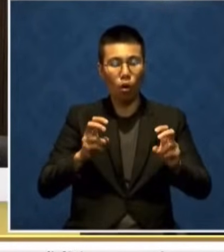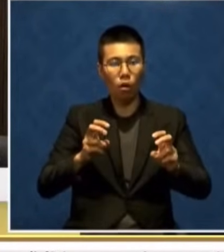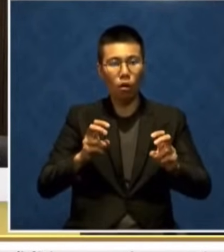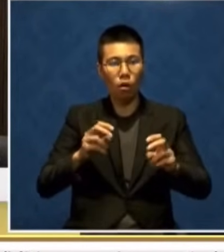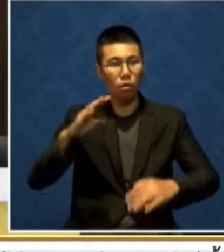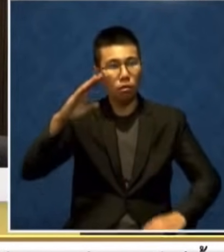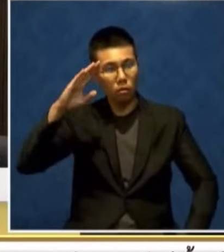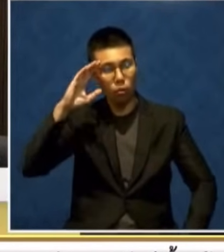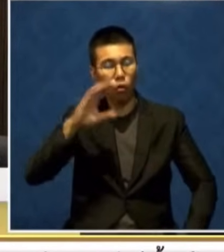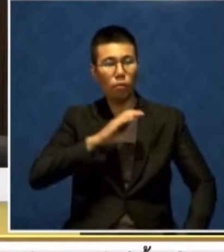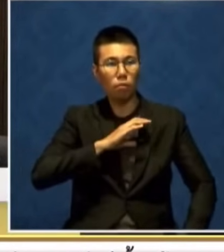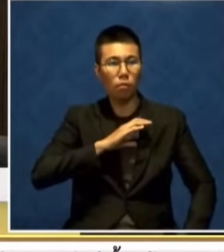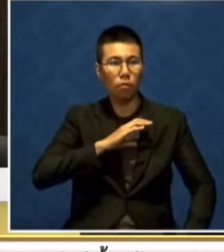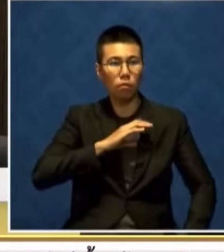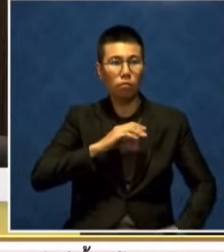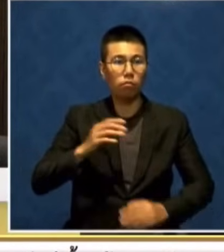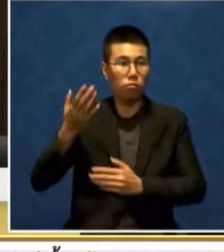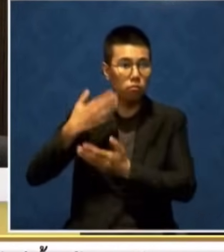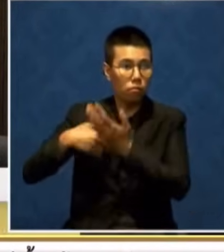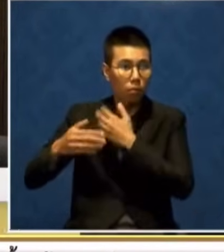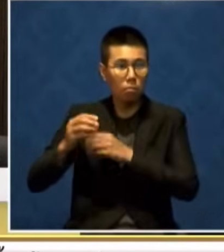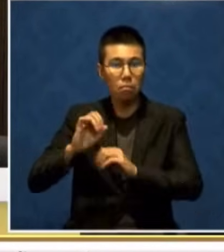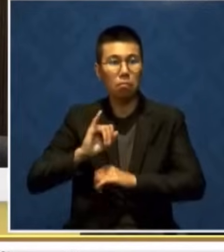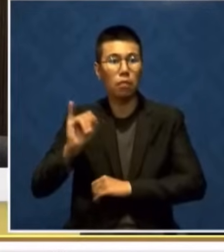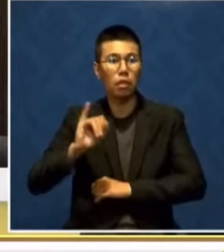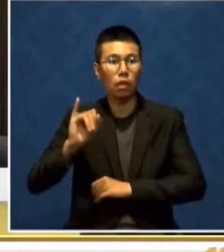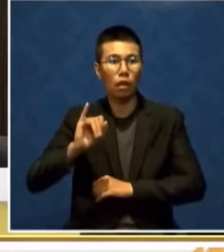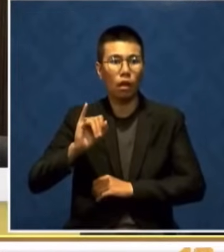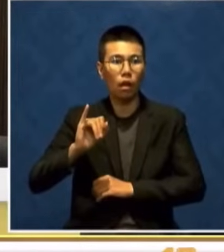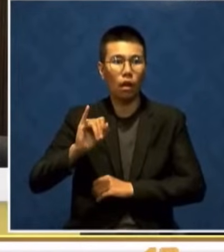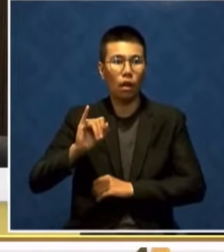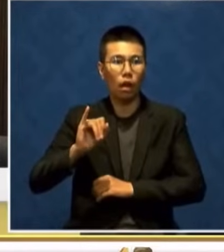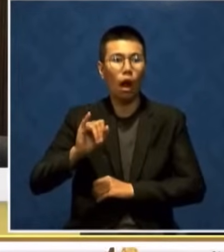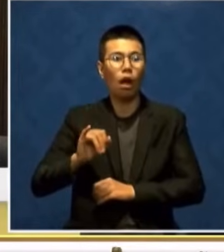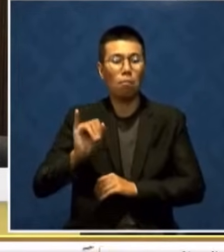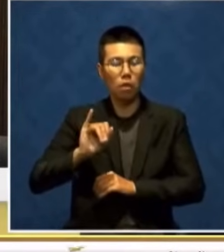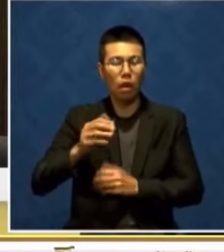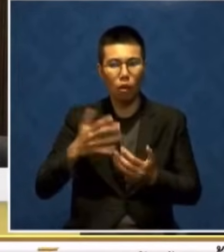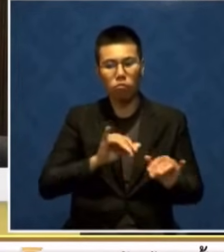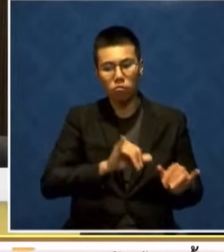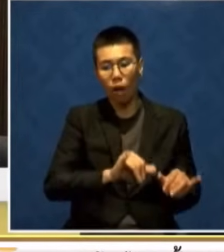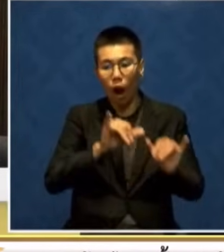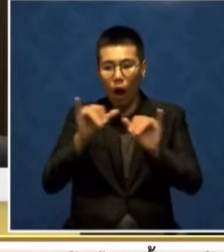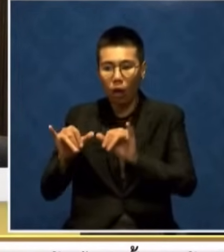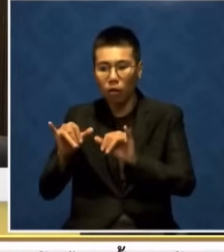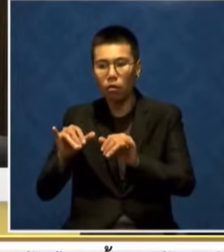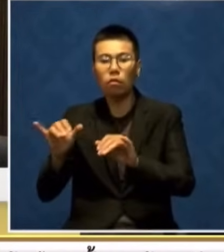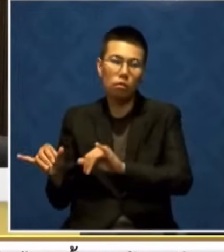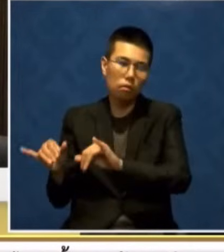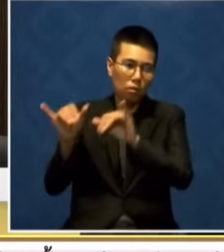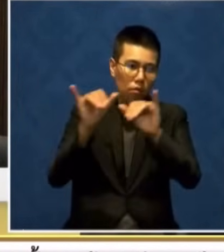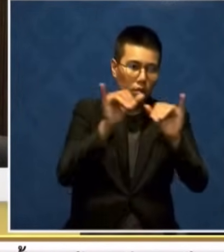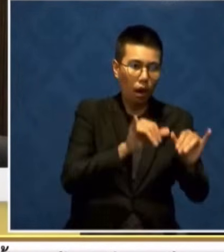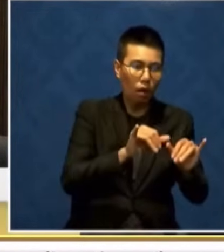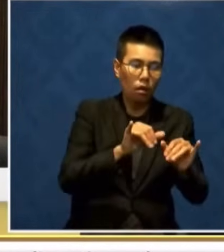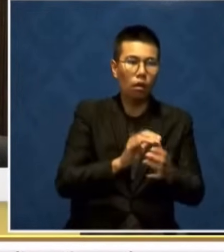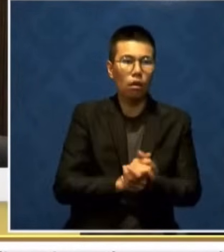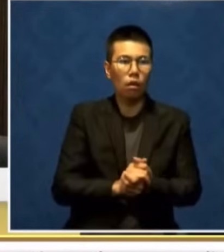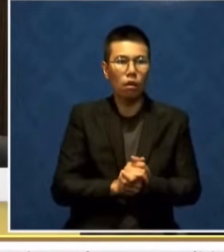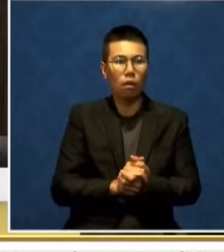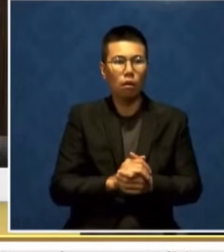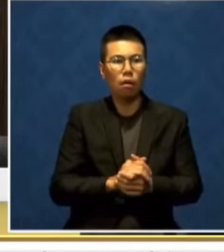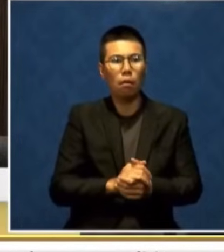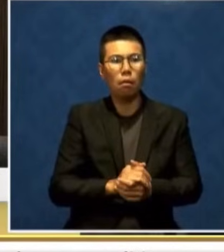ที่มีประวัติไม่ดีถูกย้ายไปที่นั่นบ้างถูกย้ายไปที่นี่บ้างราวกับว่าจังหวัดนั้นเป็นกระ